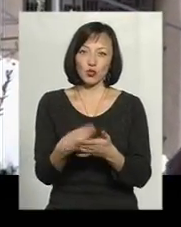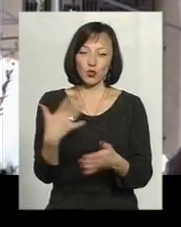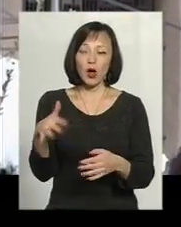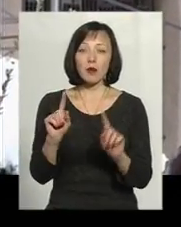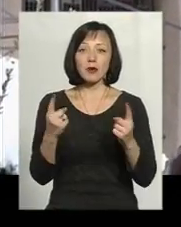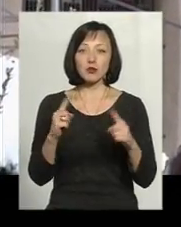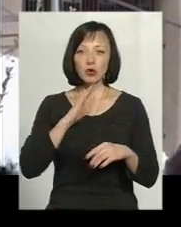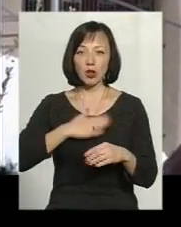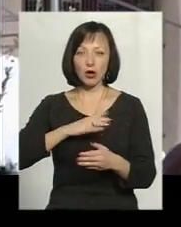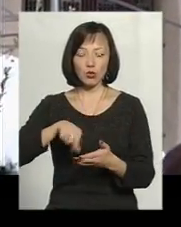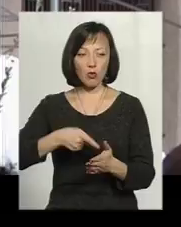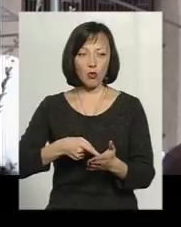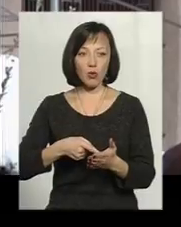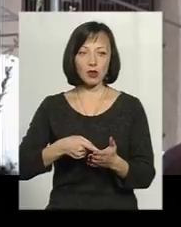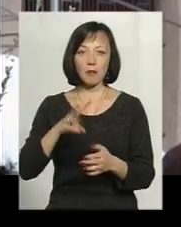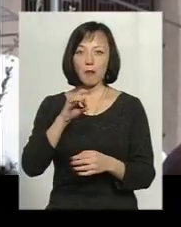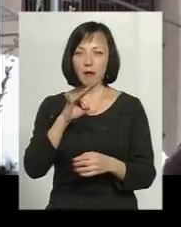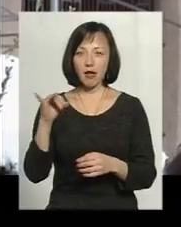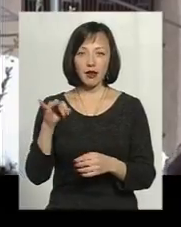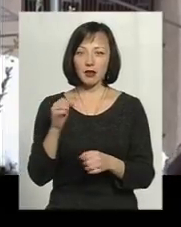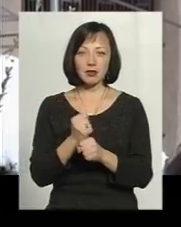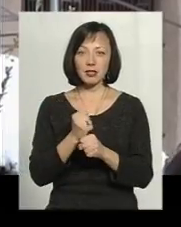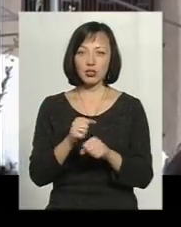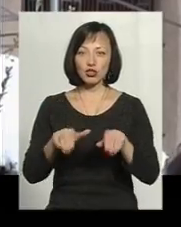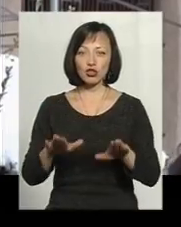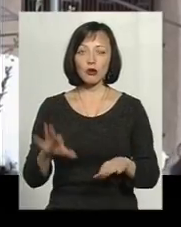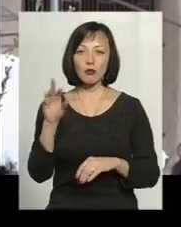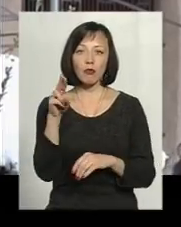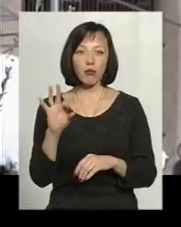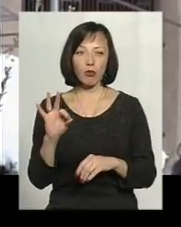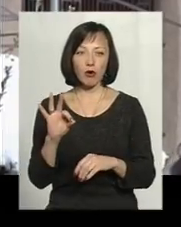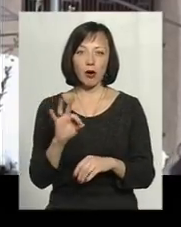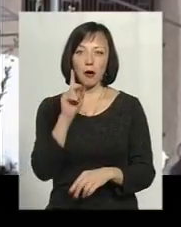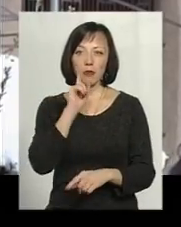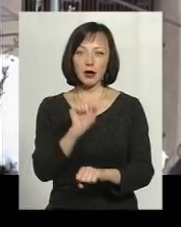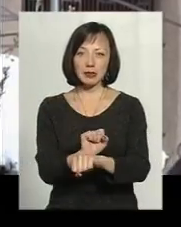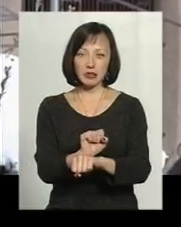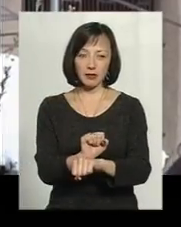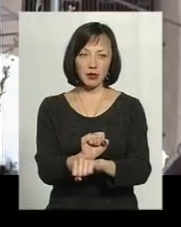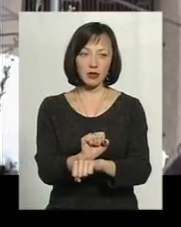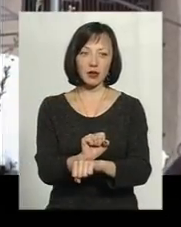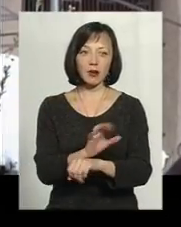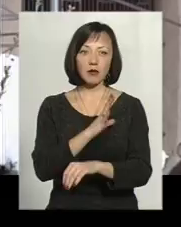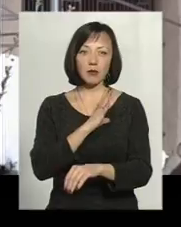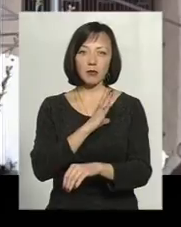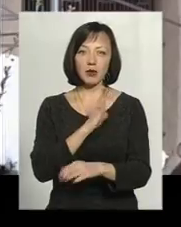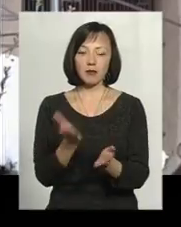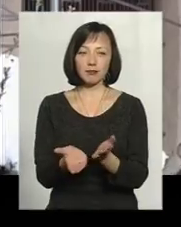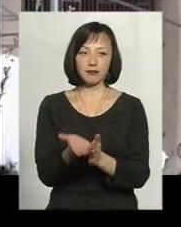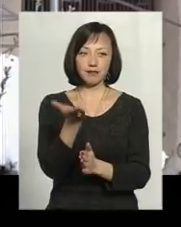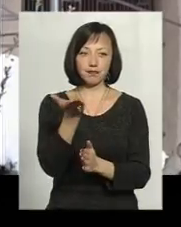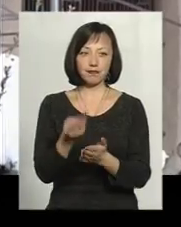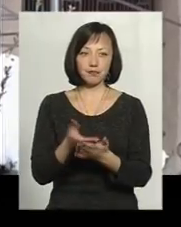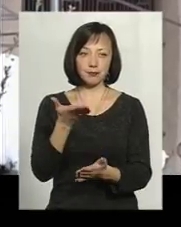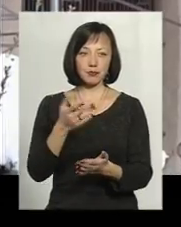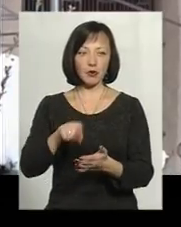наш город и мэрия в том числе не приняли решение по приостановлению решения, которым были подняты коммунальные платежи, как